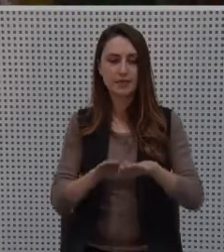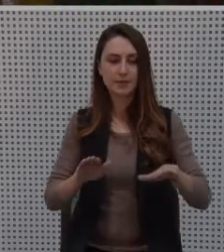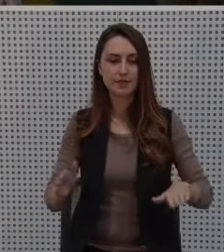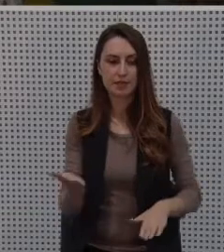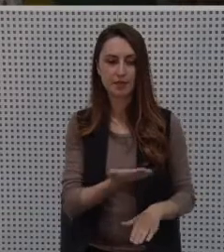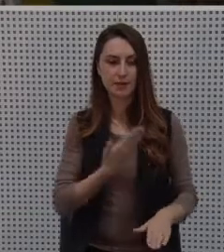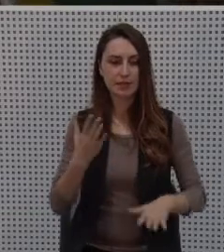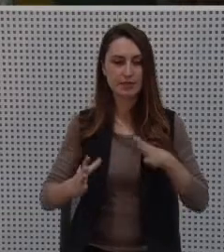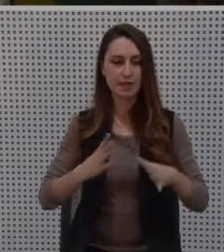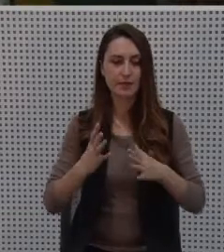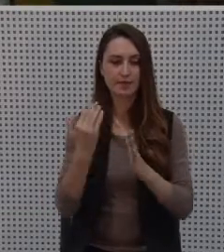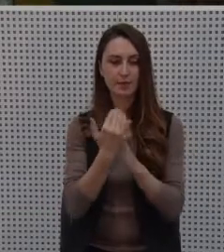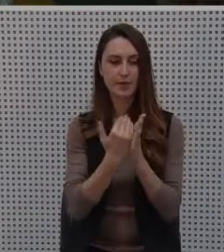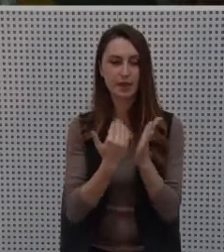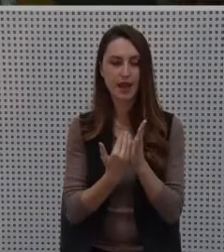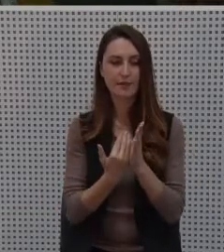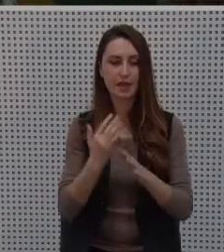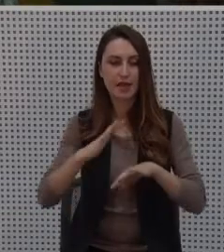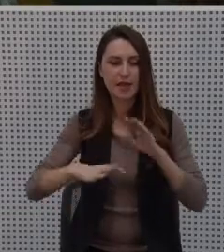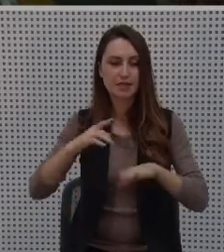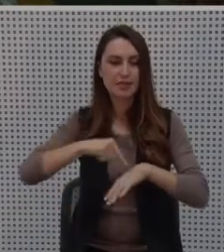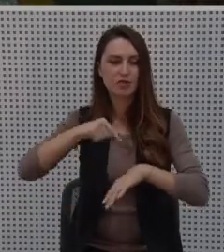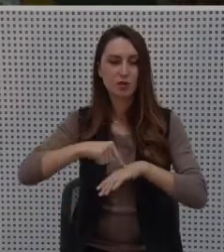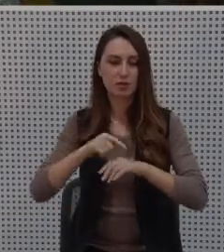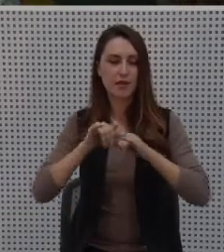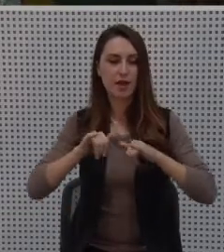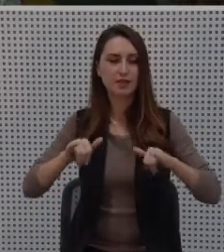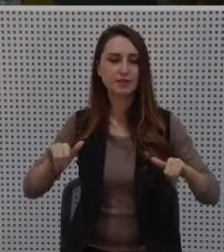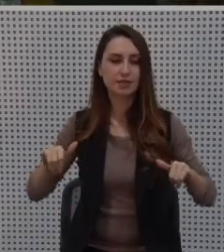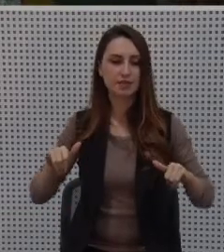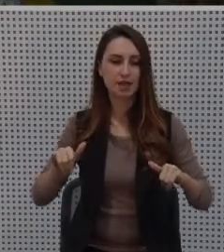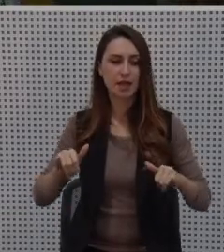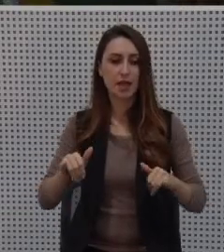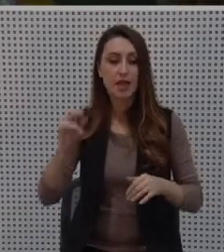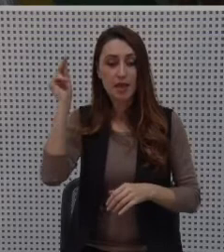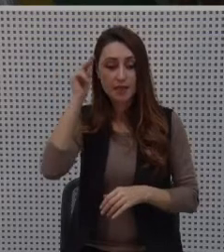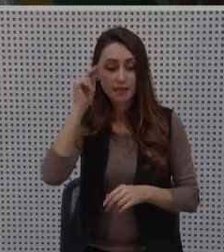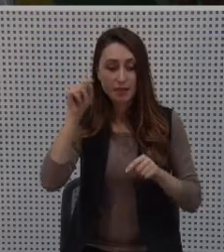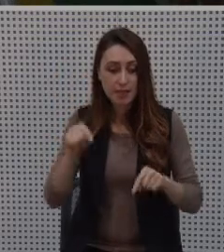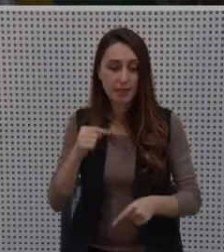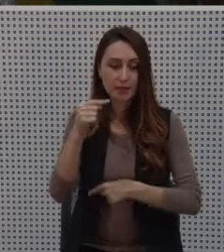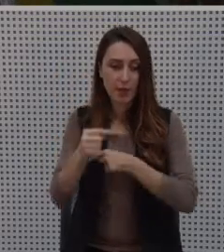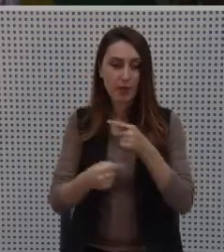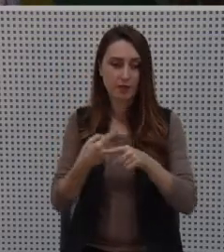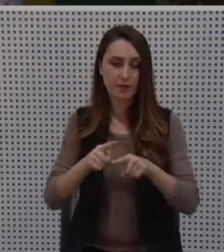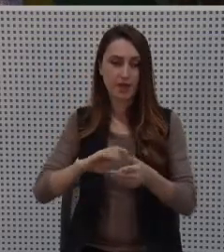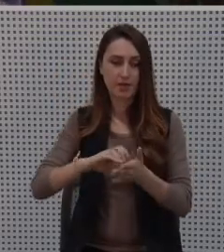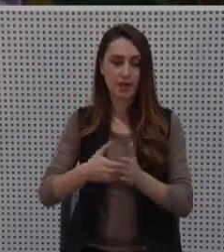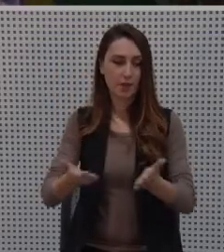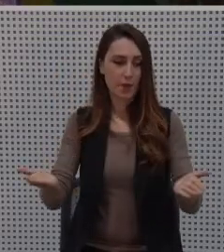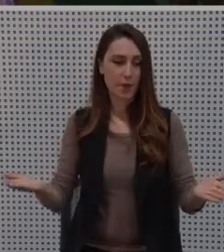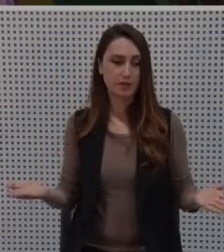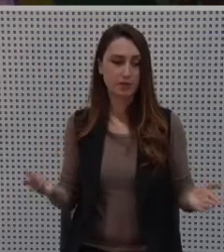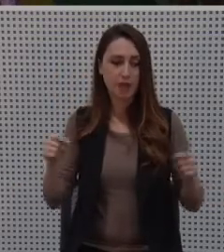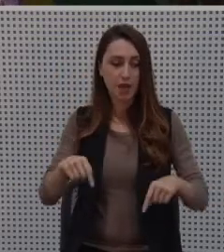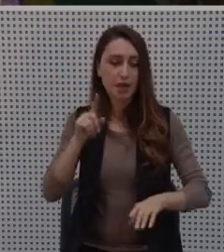С ребятишками мы занимаемся по программе сенсорного развития. И непосредственно занятия проходят в этой сенсорной